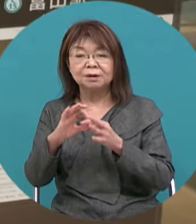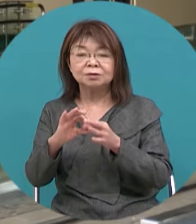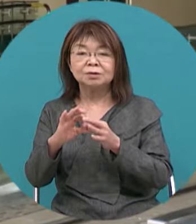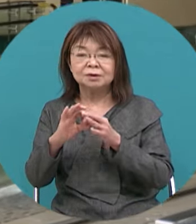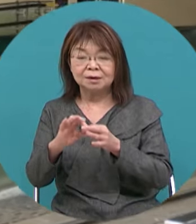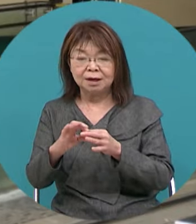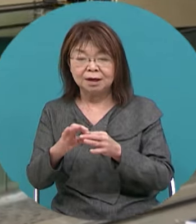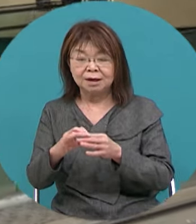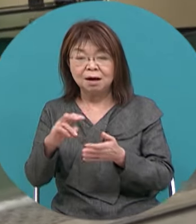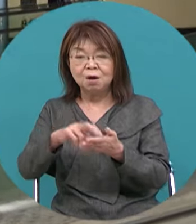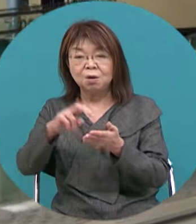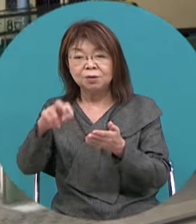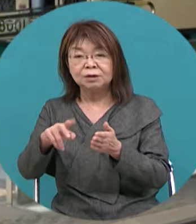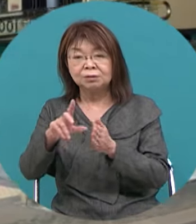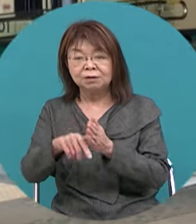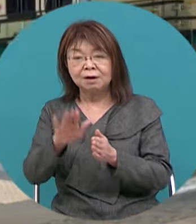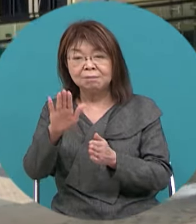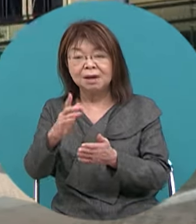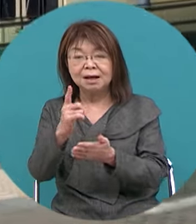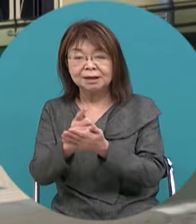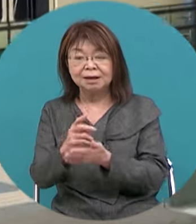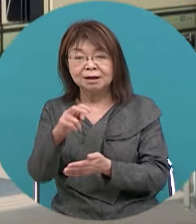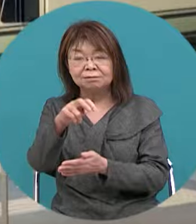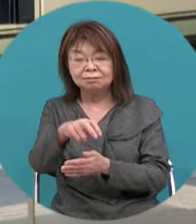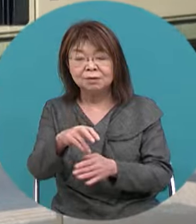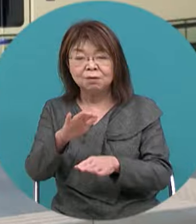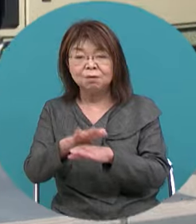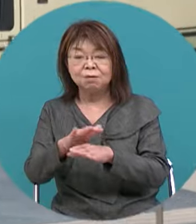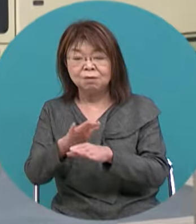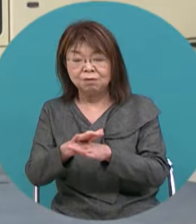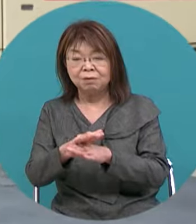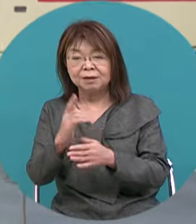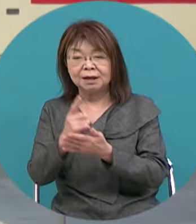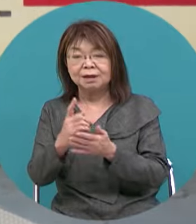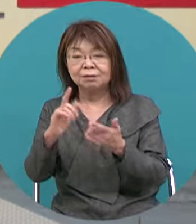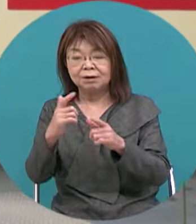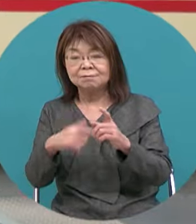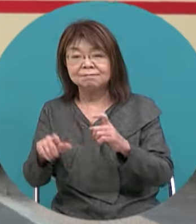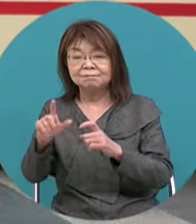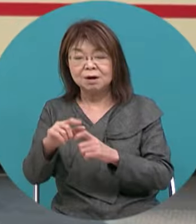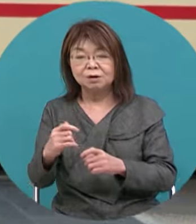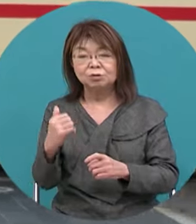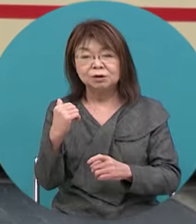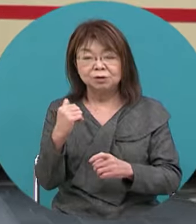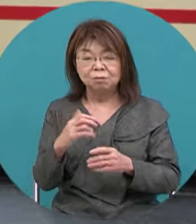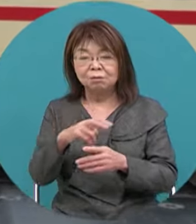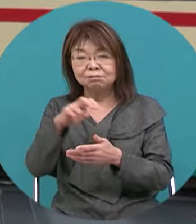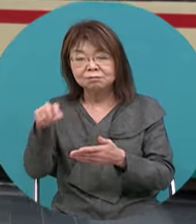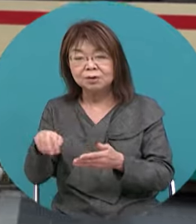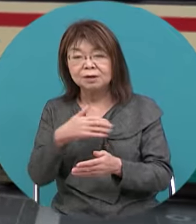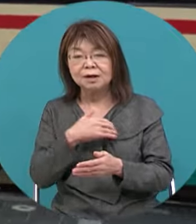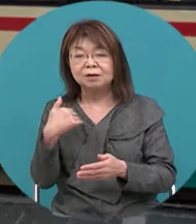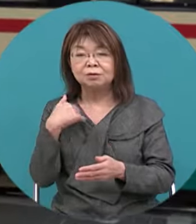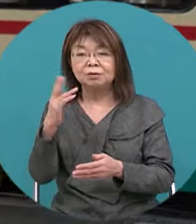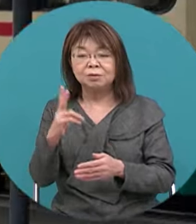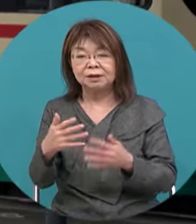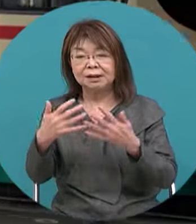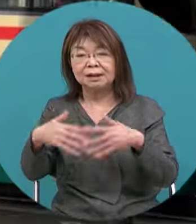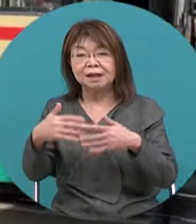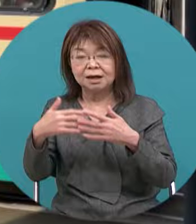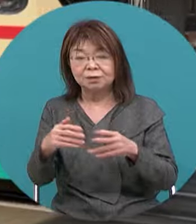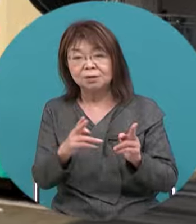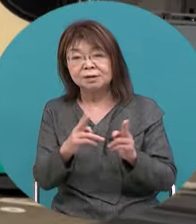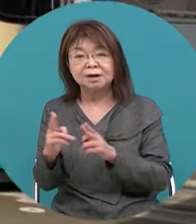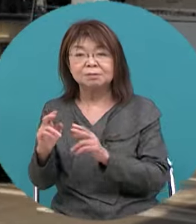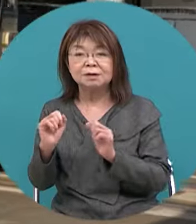、前方の扉に加え後方の扉からも降車できるよう IC カードの機械を整